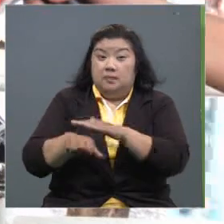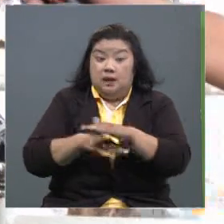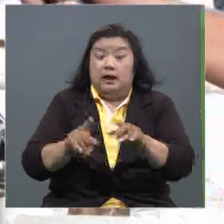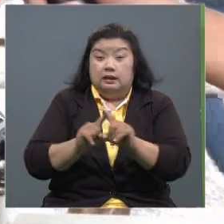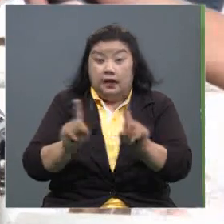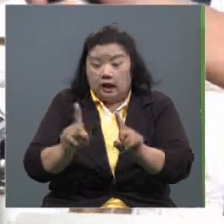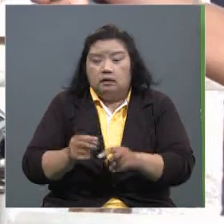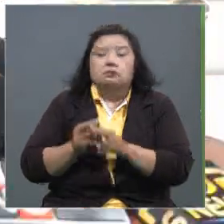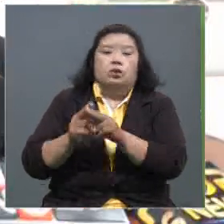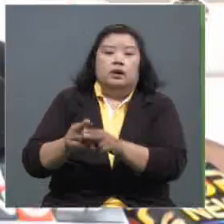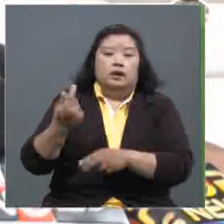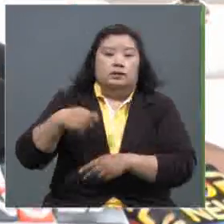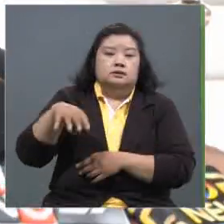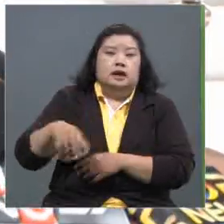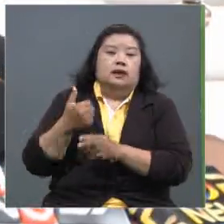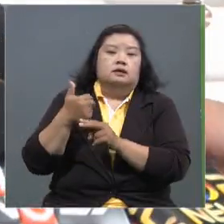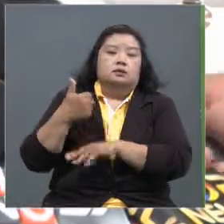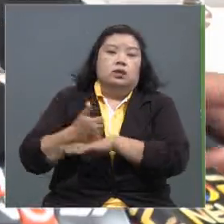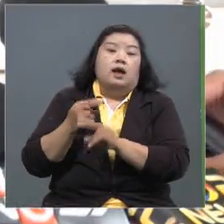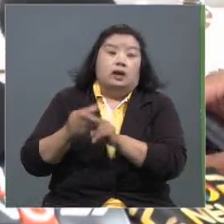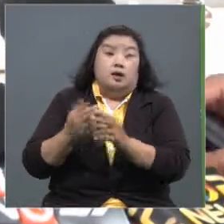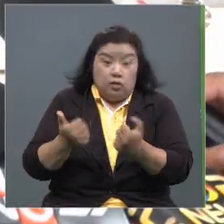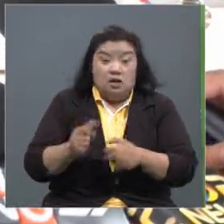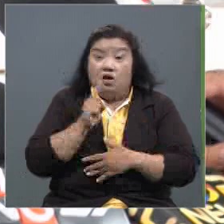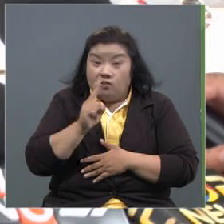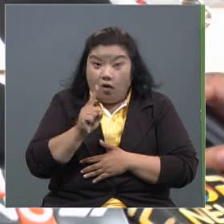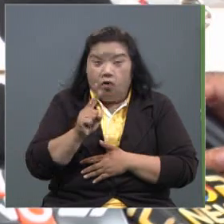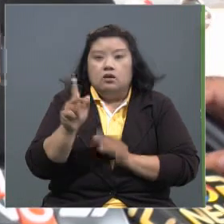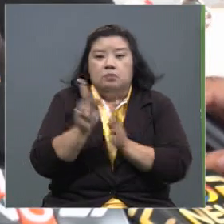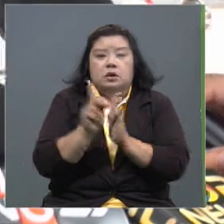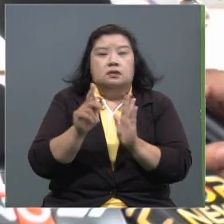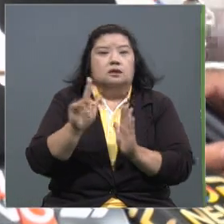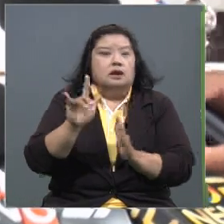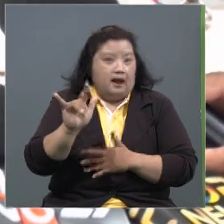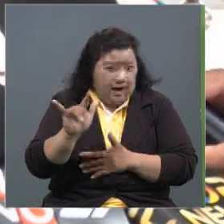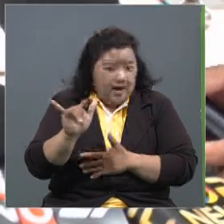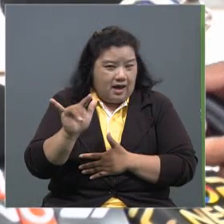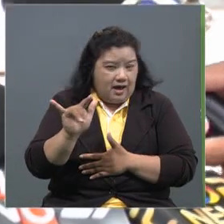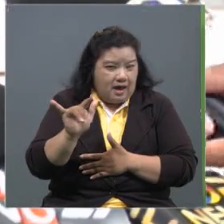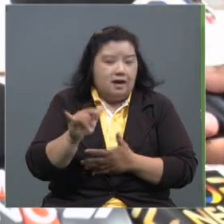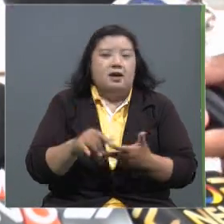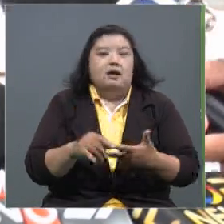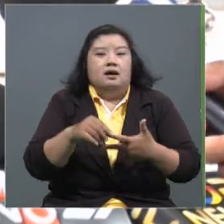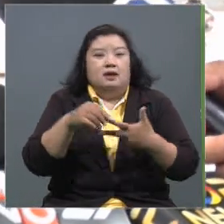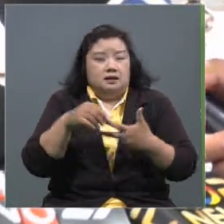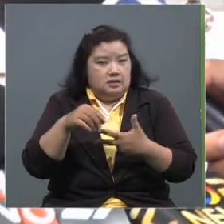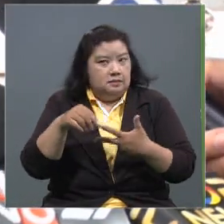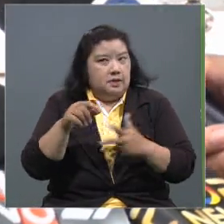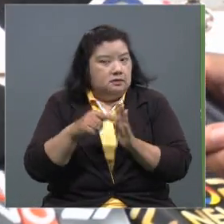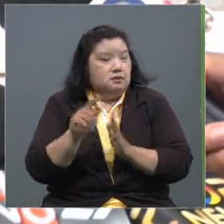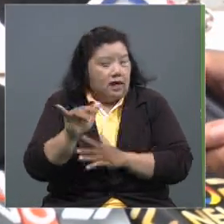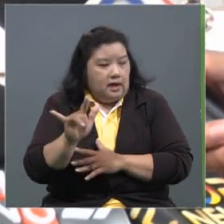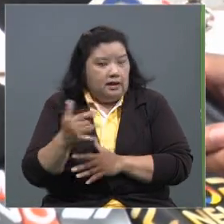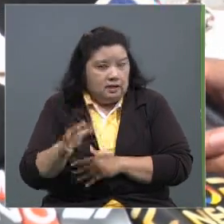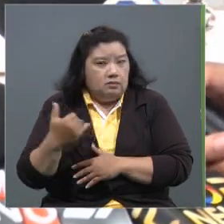การพิจารณาของศาลและครั้งนี้เนี่ยฟ้องอาญานะไม่ได้ฟ้องแพ่งเพราะเอิ้มกับย้ำนะคะว่าณตอนนี ้ บ ิ๊ กโจ๊กใช้คำว่